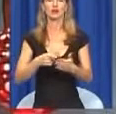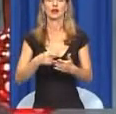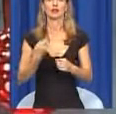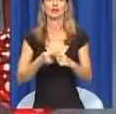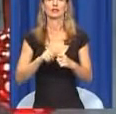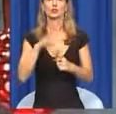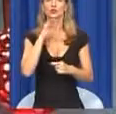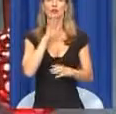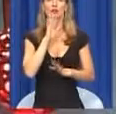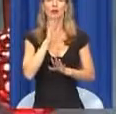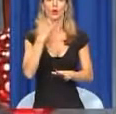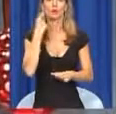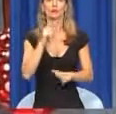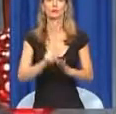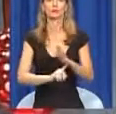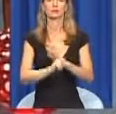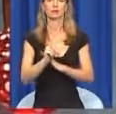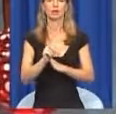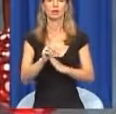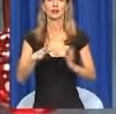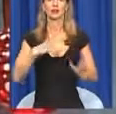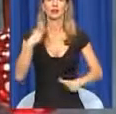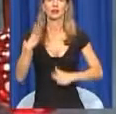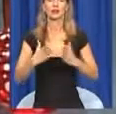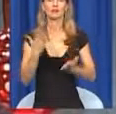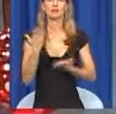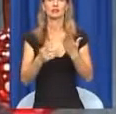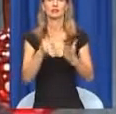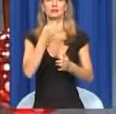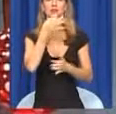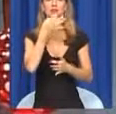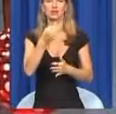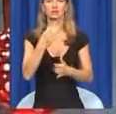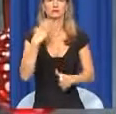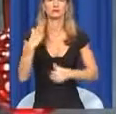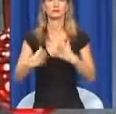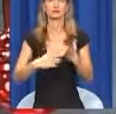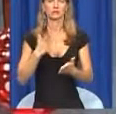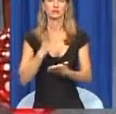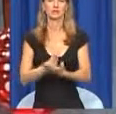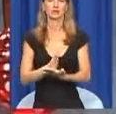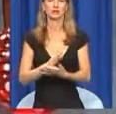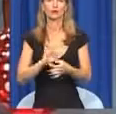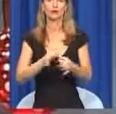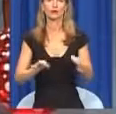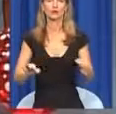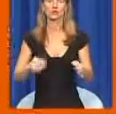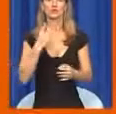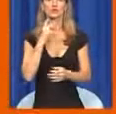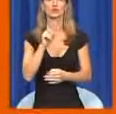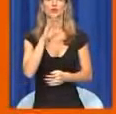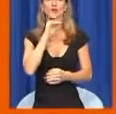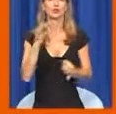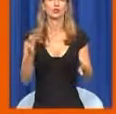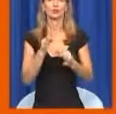не дуже любить, коли її починають дресувати. І якщо ти їй скажеш, що дресирування відбувається, да, процес, ти скажеш, бачиш, що